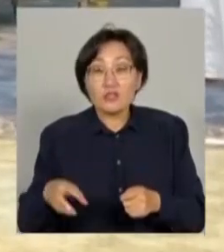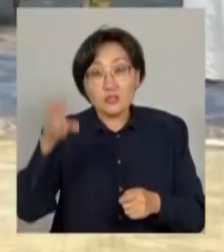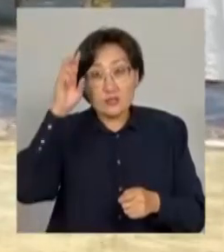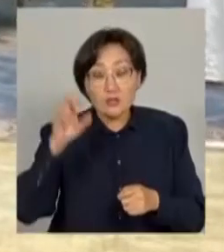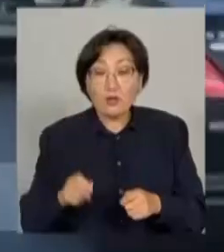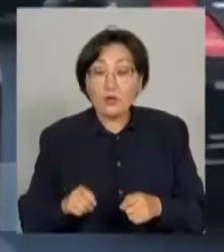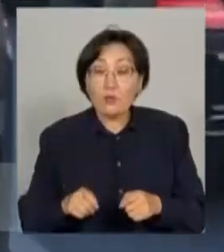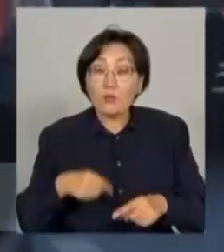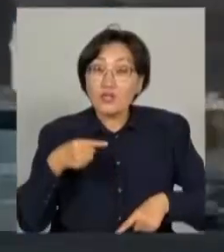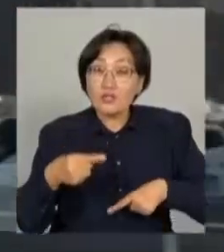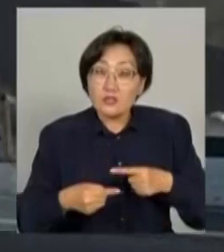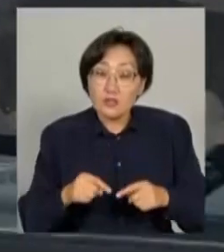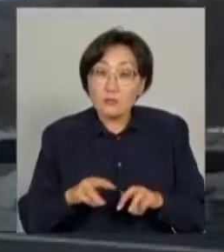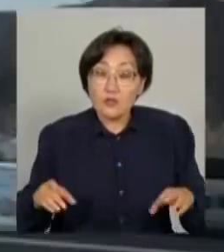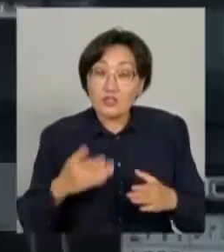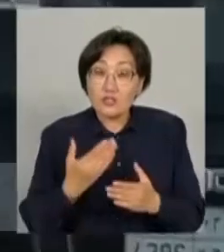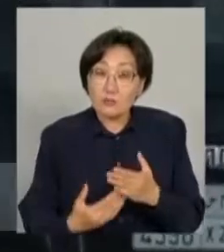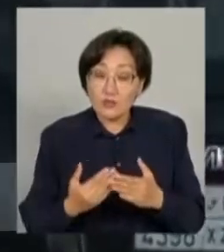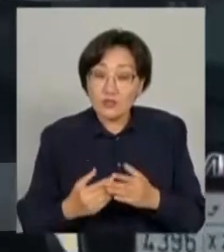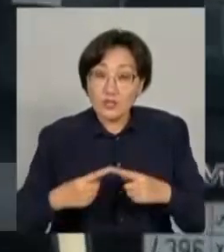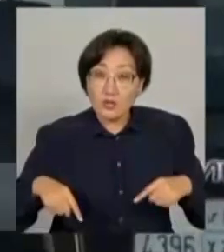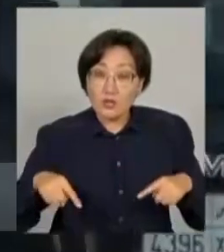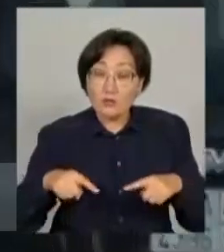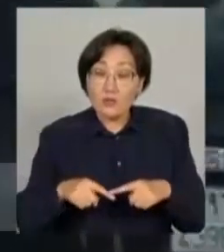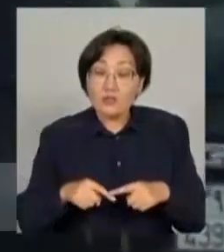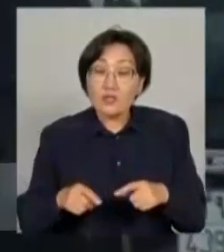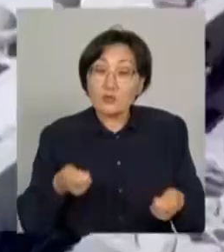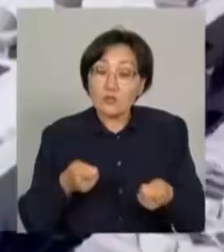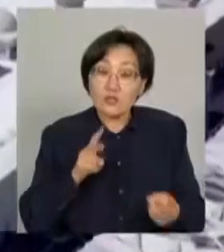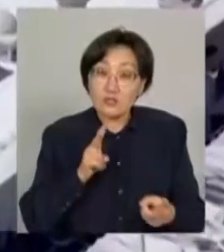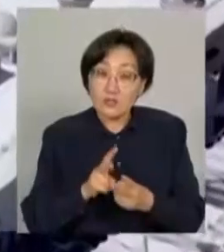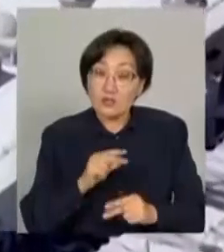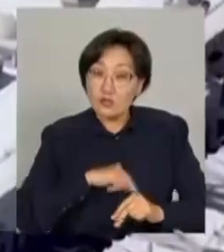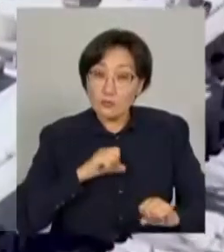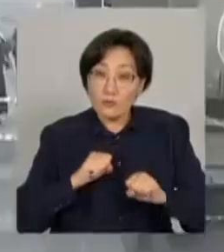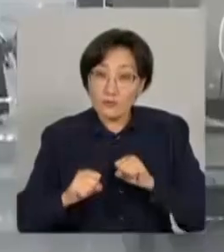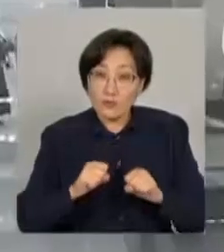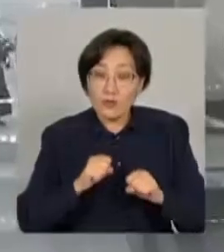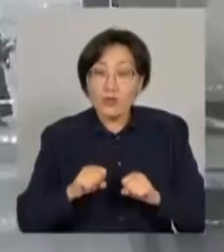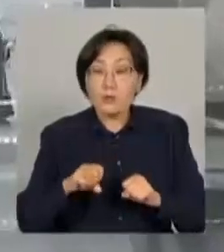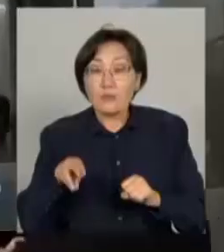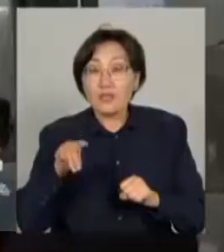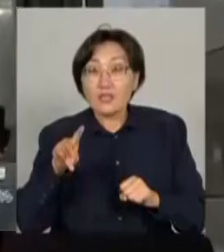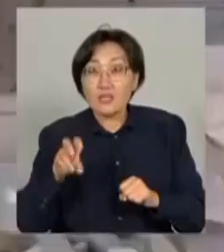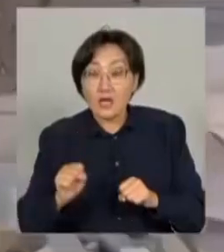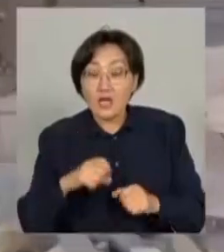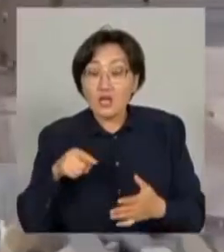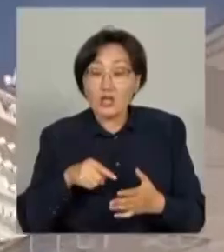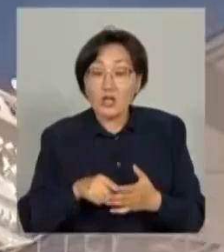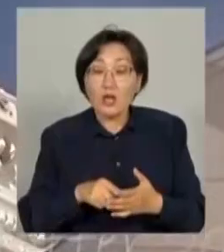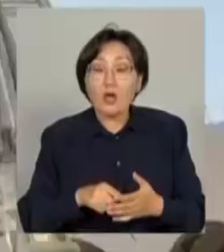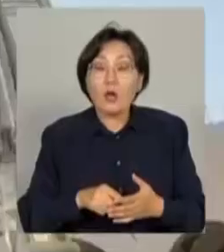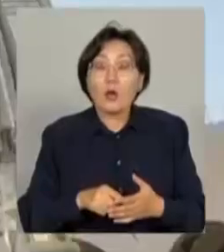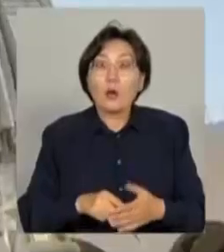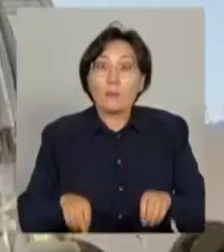тақ мұрагері министрлер кеңесінің төрағасы қарсы алған еді. Ел президентінің жұмыс сапары Медина қаласындағы Мұхаммед пайғамбар мешітіне